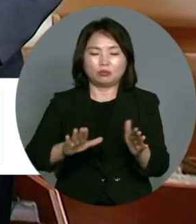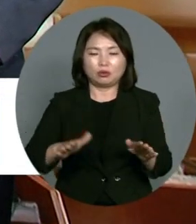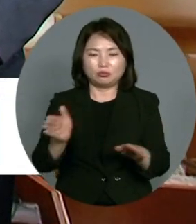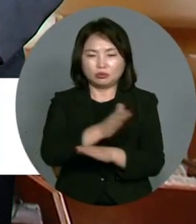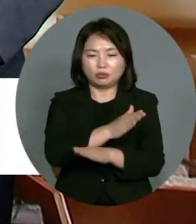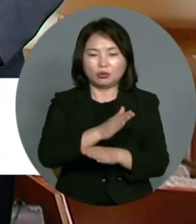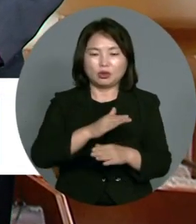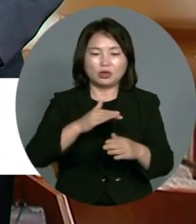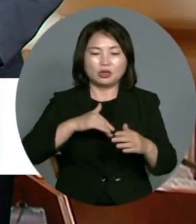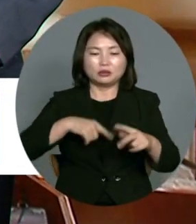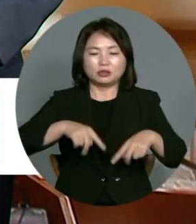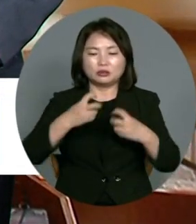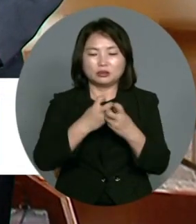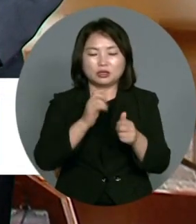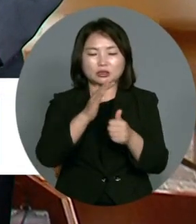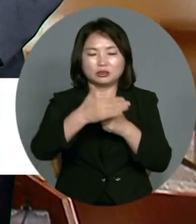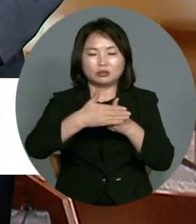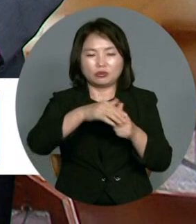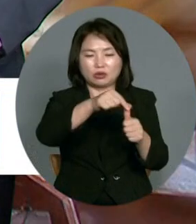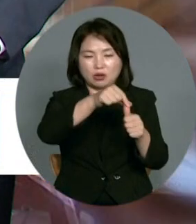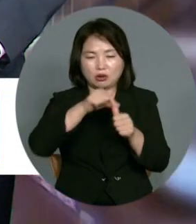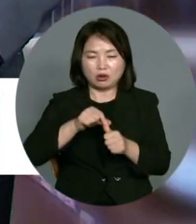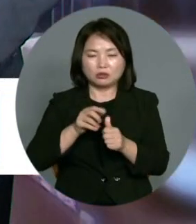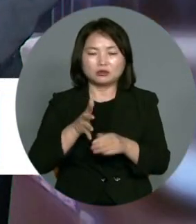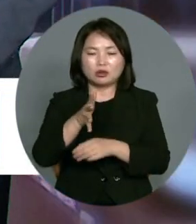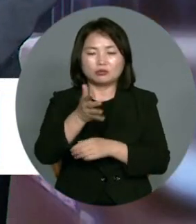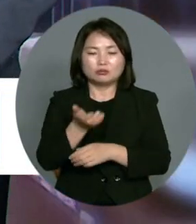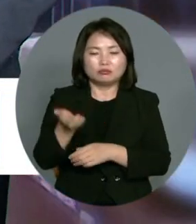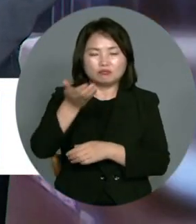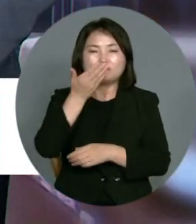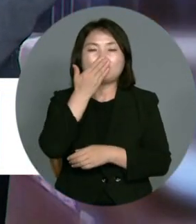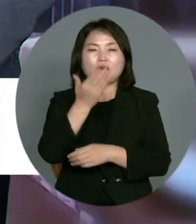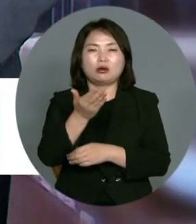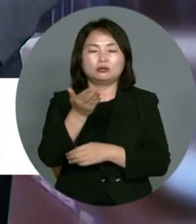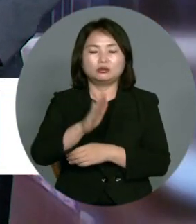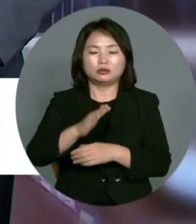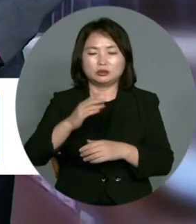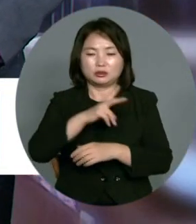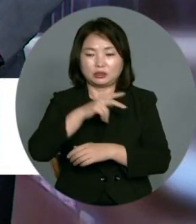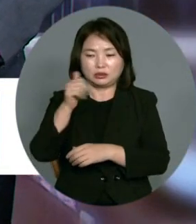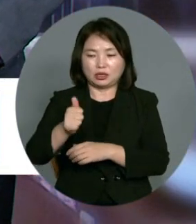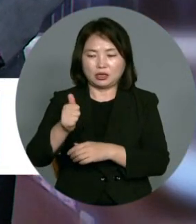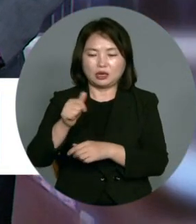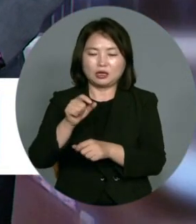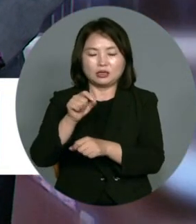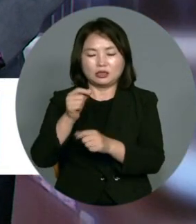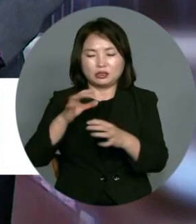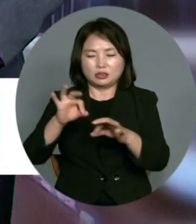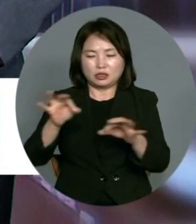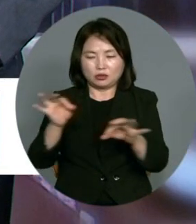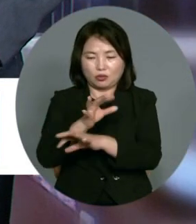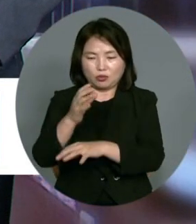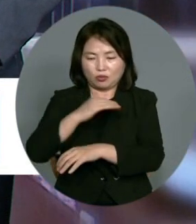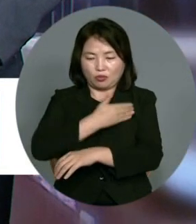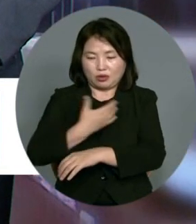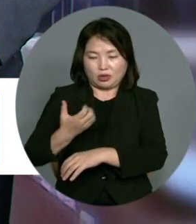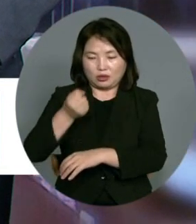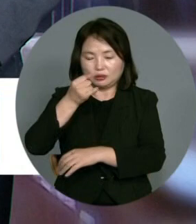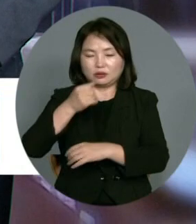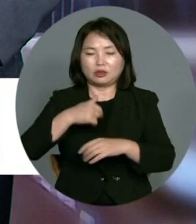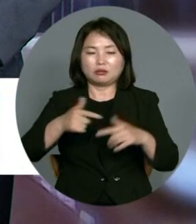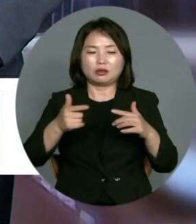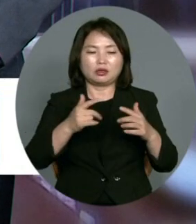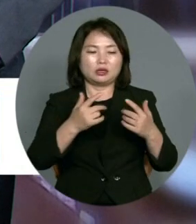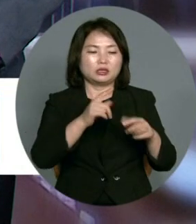정책 지원과 늘 뽑아서 전문성을 높일 수가 있죠 의장이 의외의 직원의 인사권 도가 교대 지자체로 보태